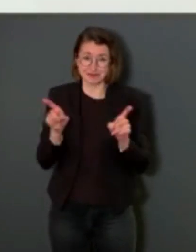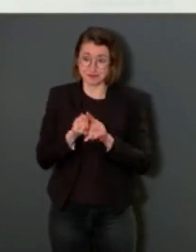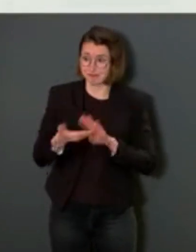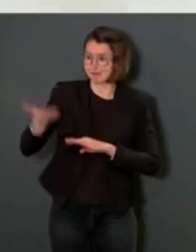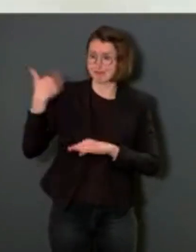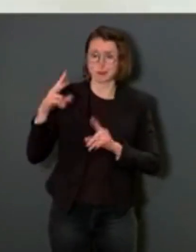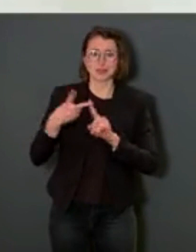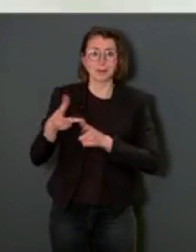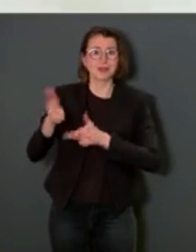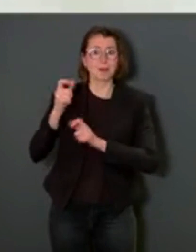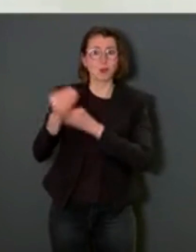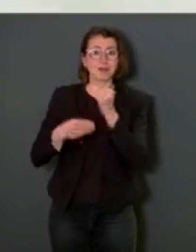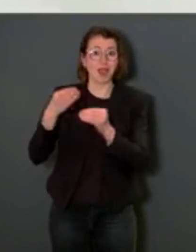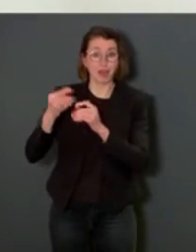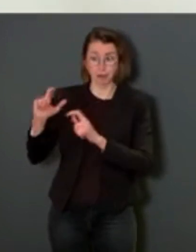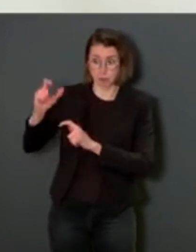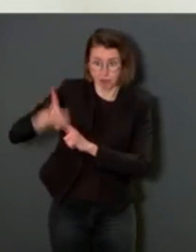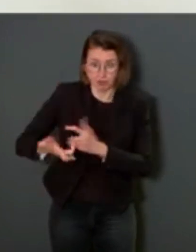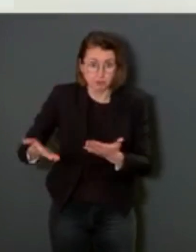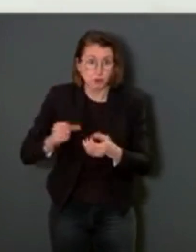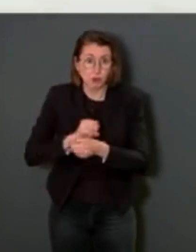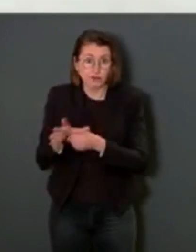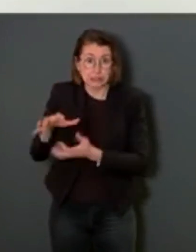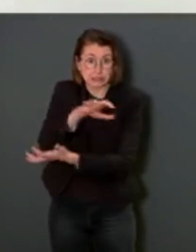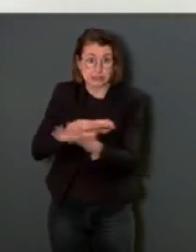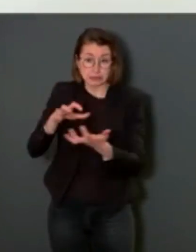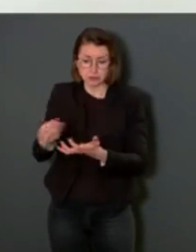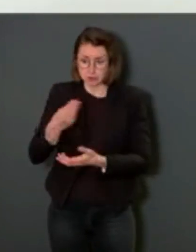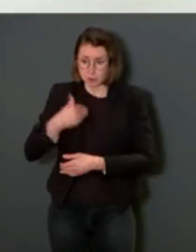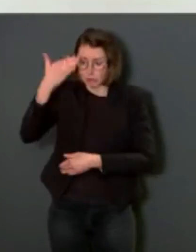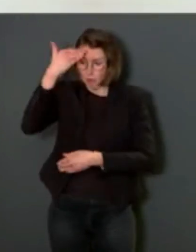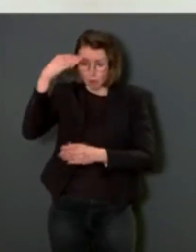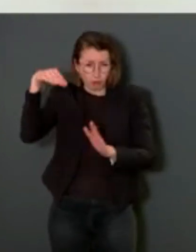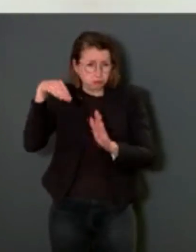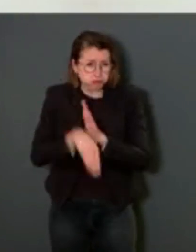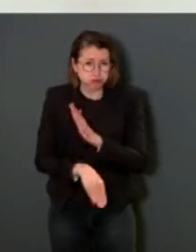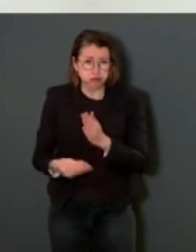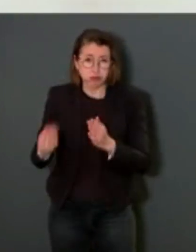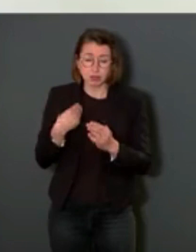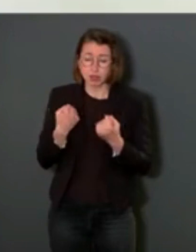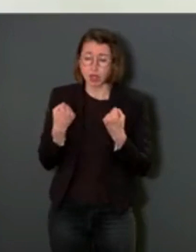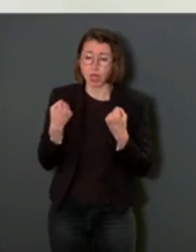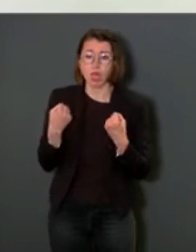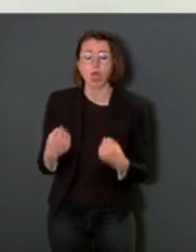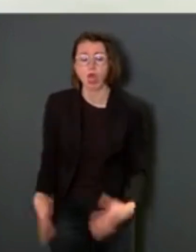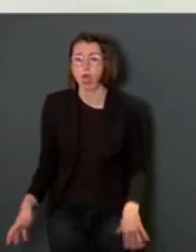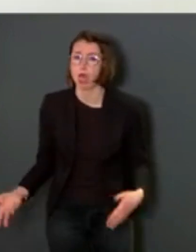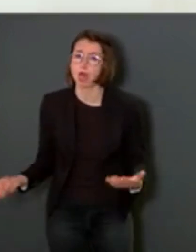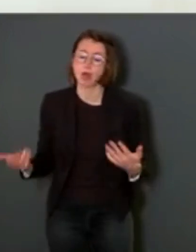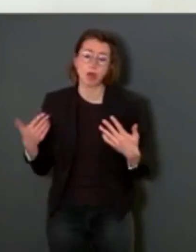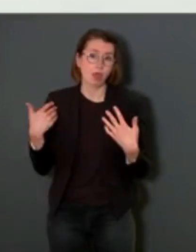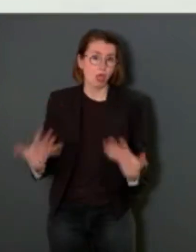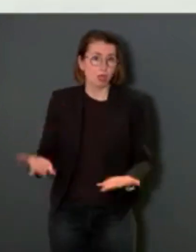notre morale, cela affecte notre endurance et notre courage. Et je sais que certaines personnes